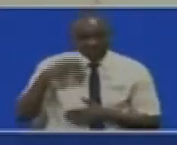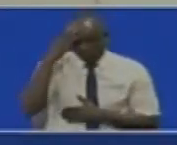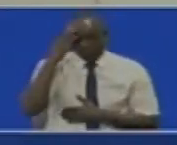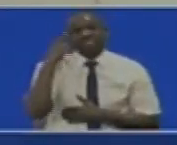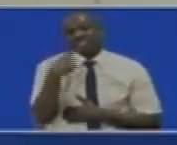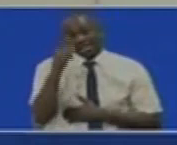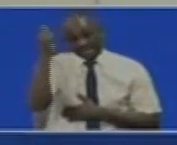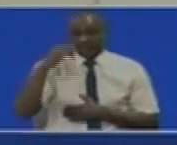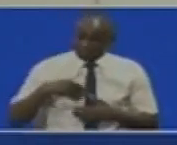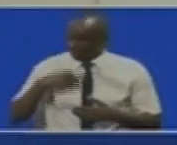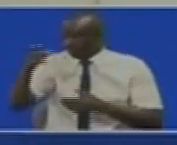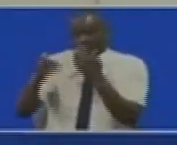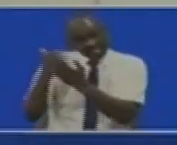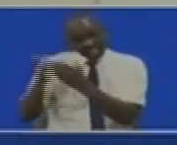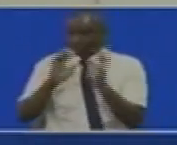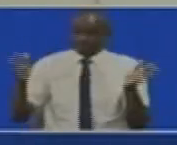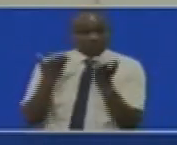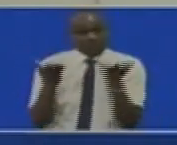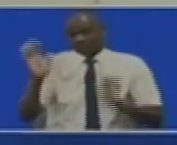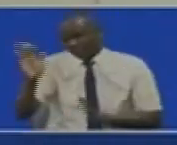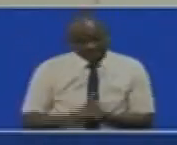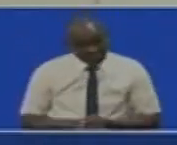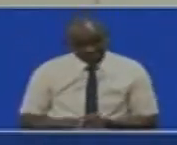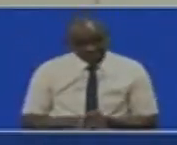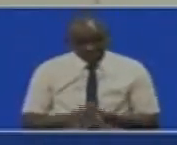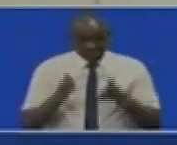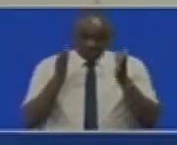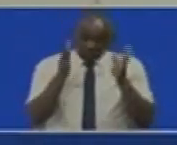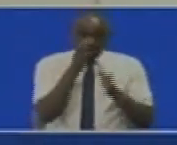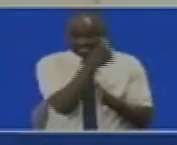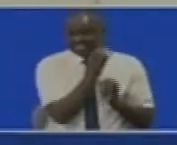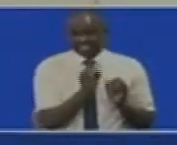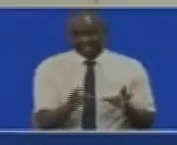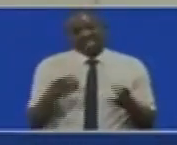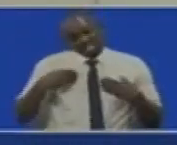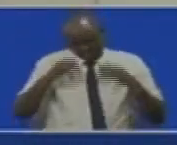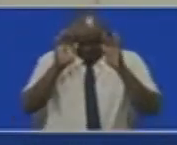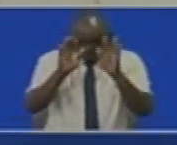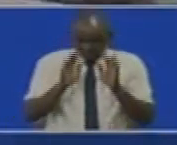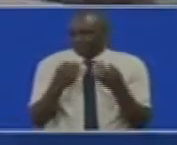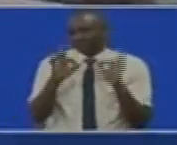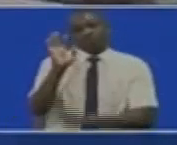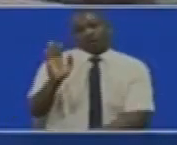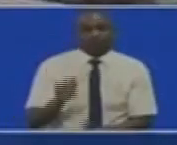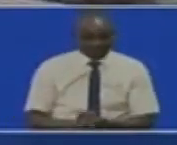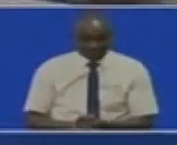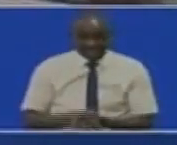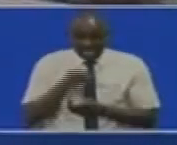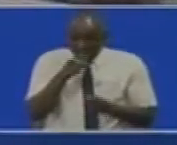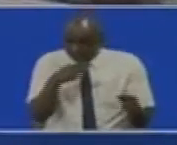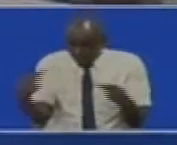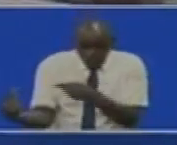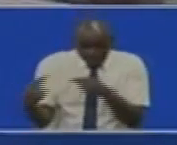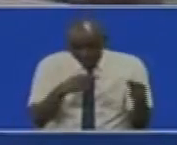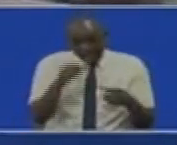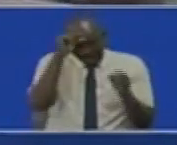look after, their lives and their property and their fundamental freedoms. Vuta ni kuvute